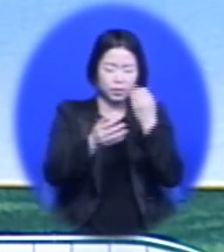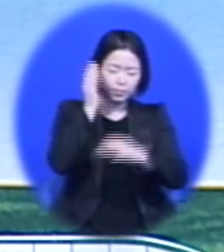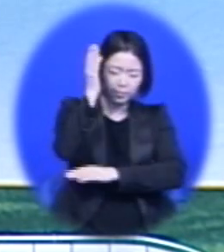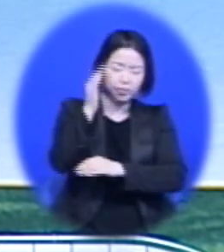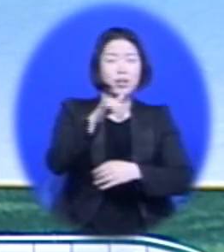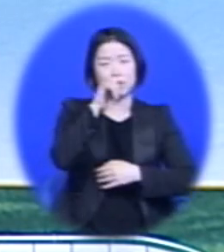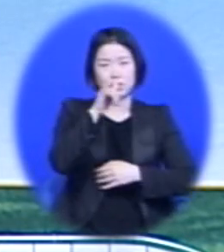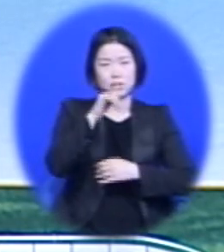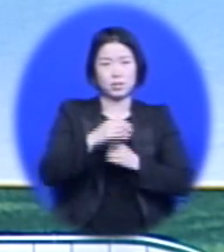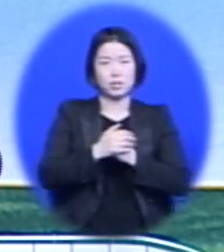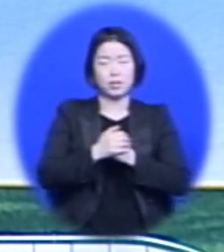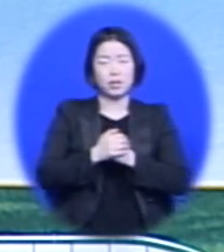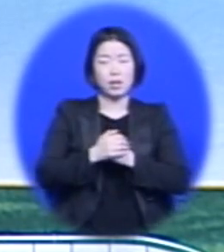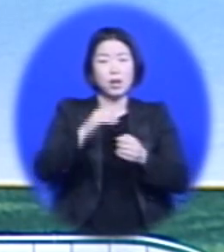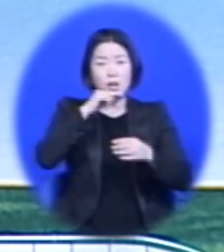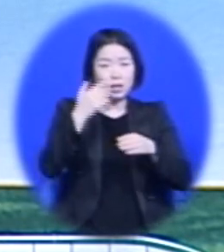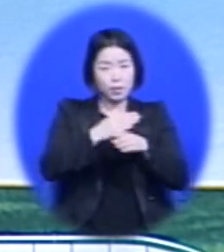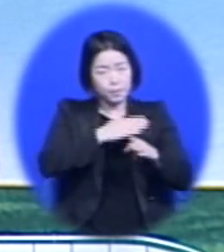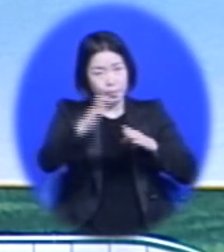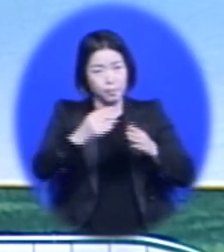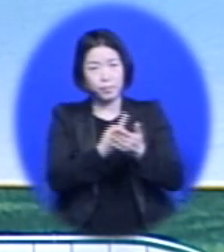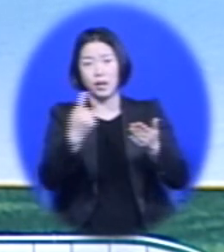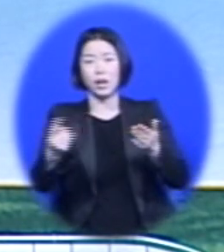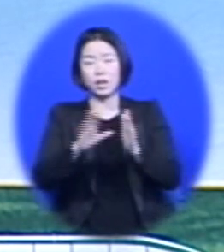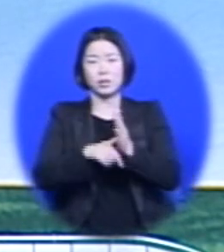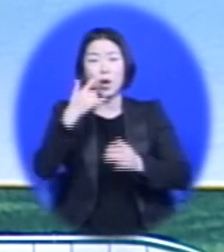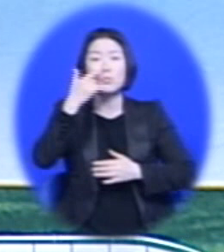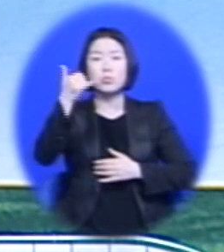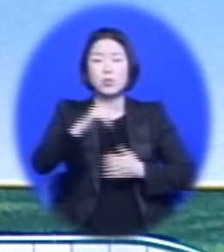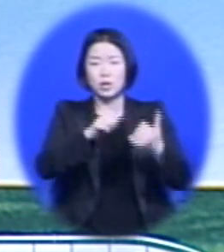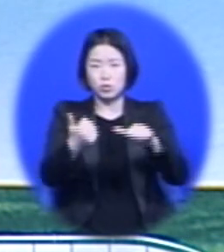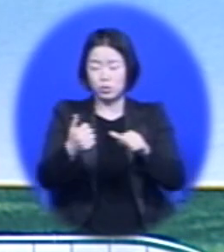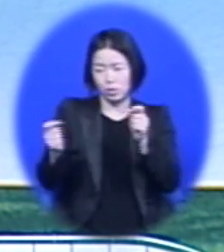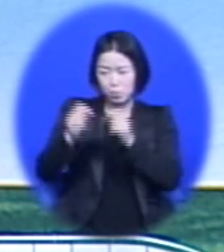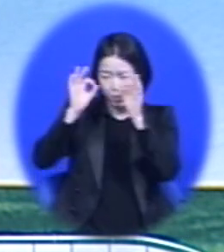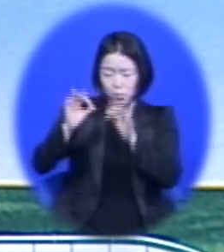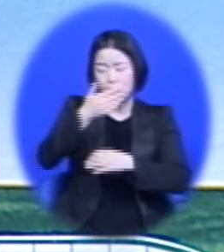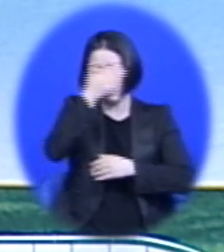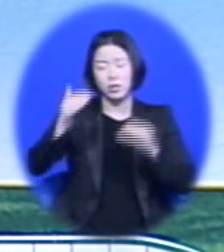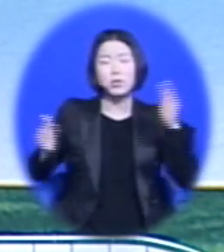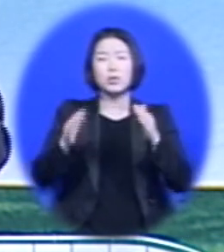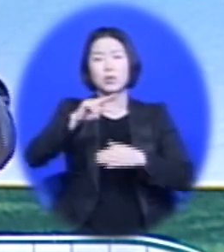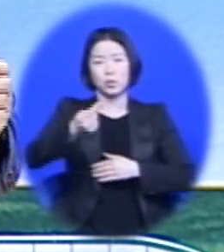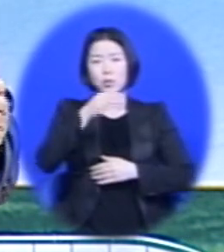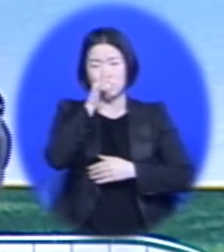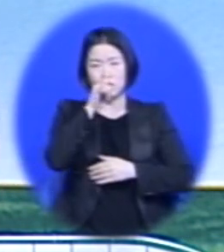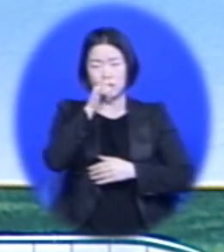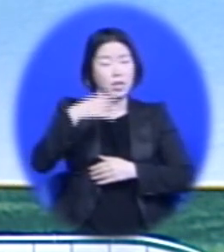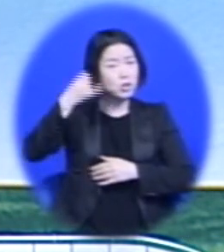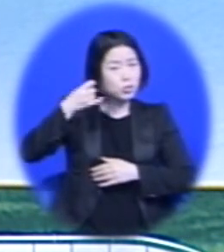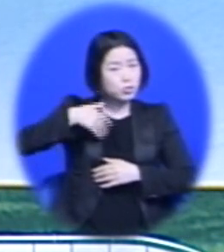시작했습니다. 탈북하는 과정에서 부모가 죽는 것을 옆에서 본 청년도 있습니다. 중국에